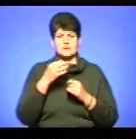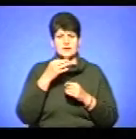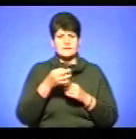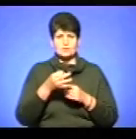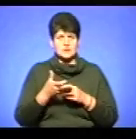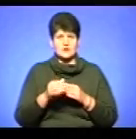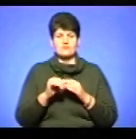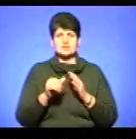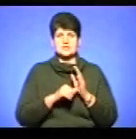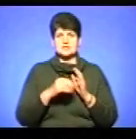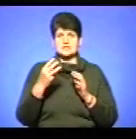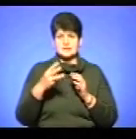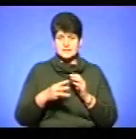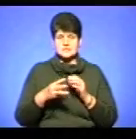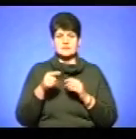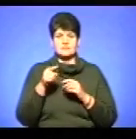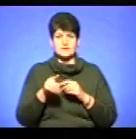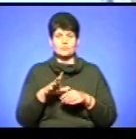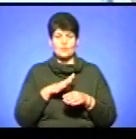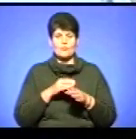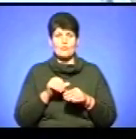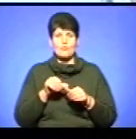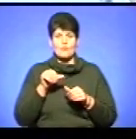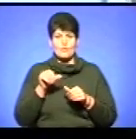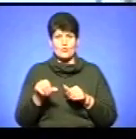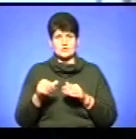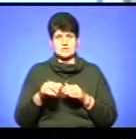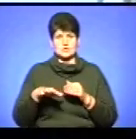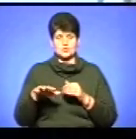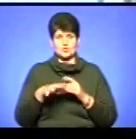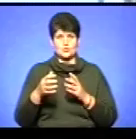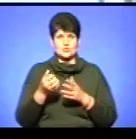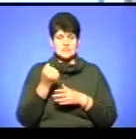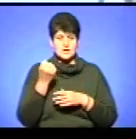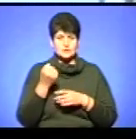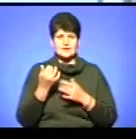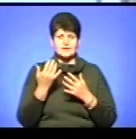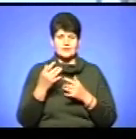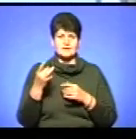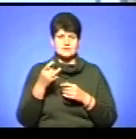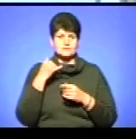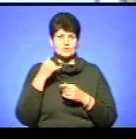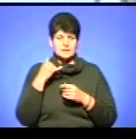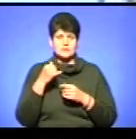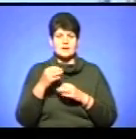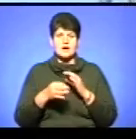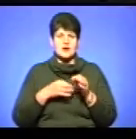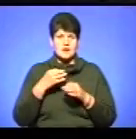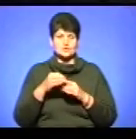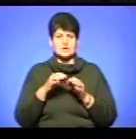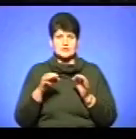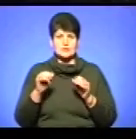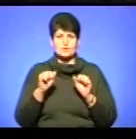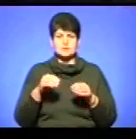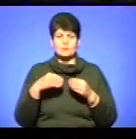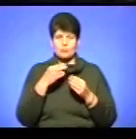а о 16:30 абонент знаходився поза зоною досяжності. Також ми декілька разів телефонували на гарячу цілодобову лінію, де можна